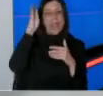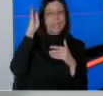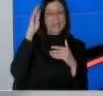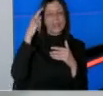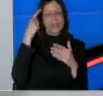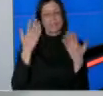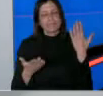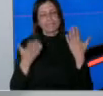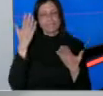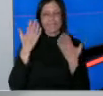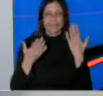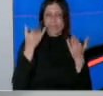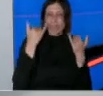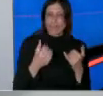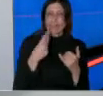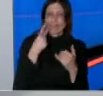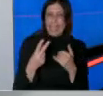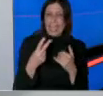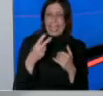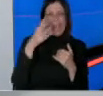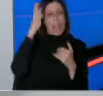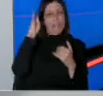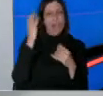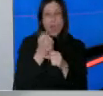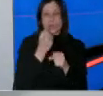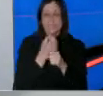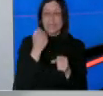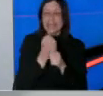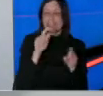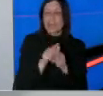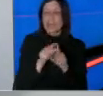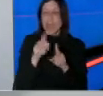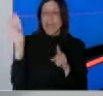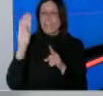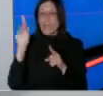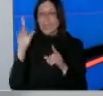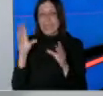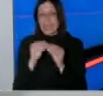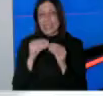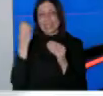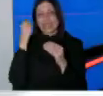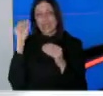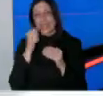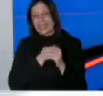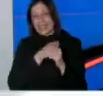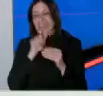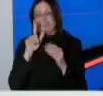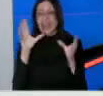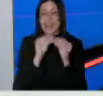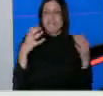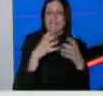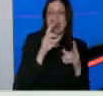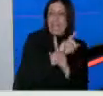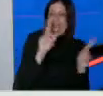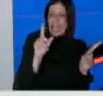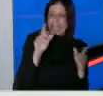בדילמה, ועכשיו בוא נראה את לפיד עושה את מעשה נתניהו עם הציונות הדתית, אבל למפלגה אחרת. הסכמת הציונות דתית.